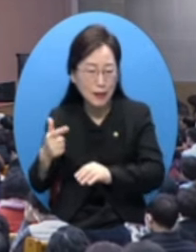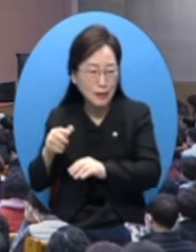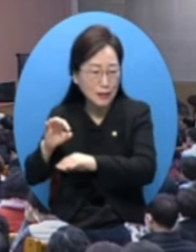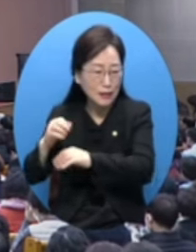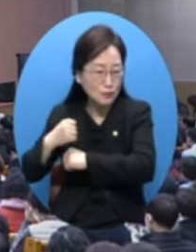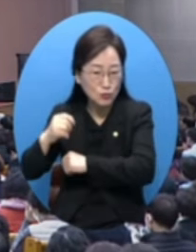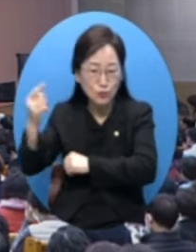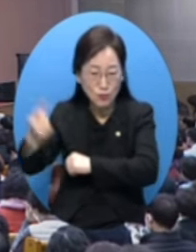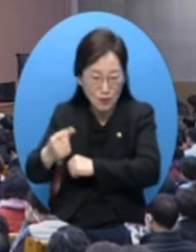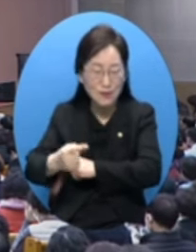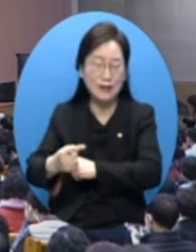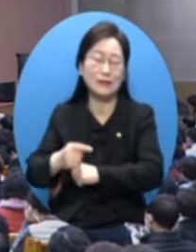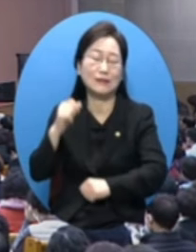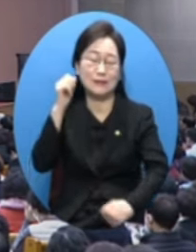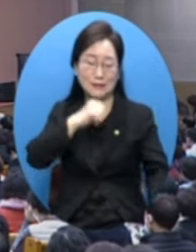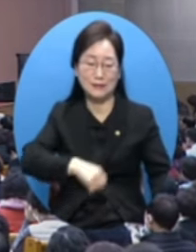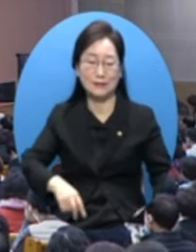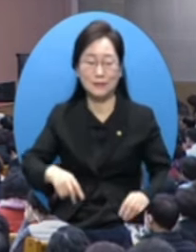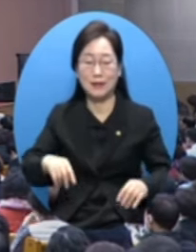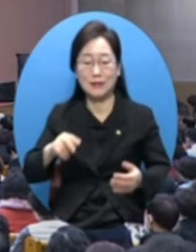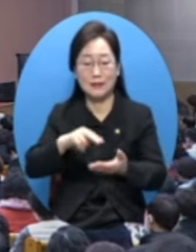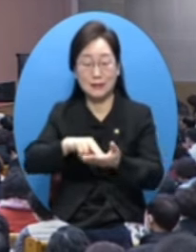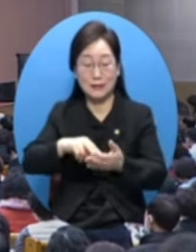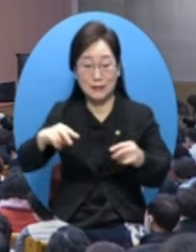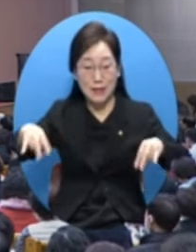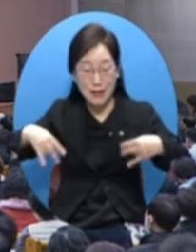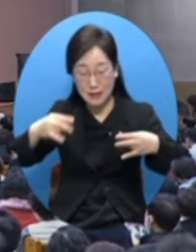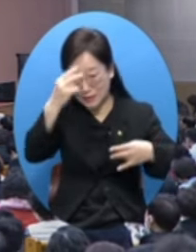그 엘리사 선지자 집을 찾아갑니다.